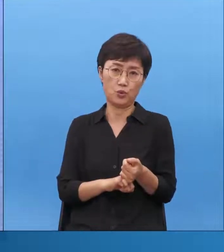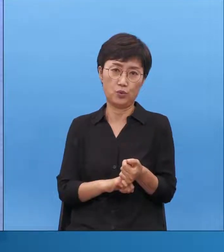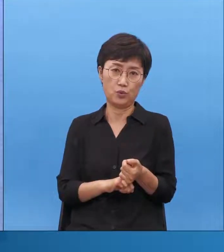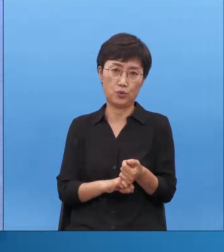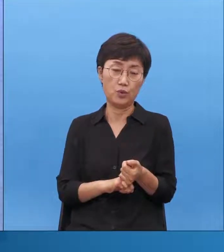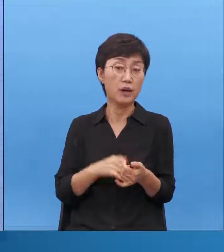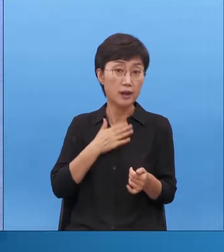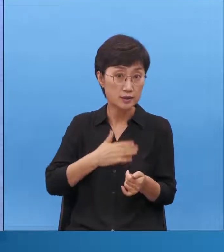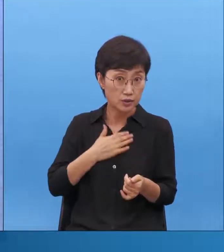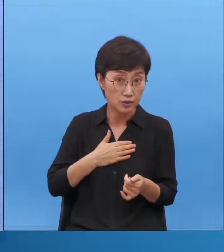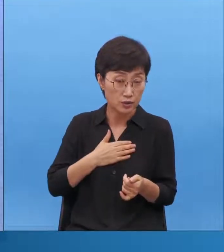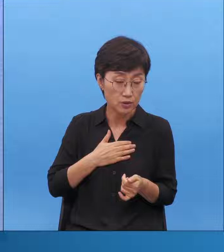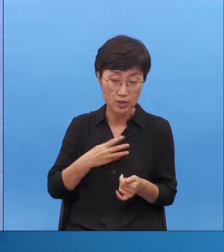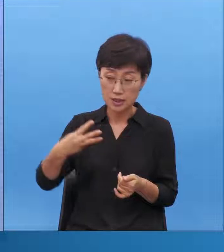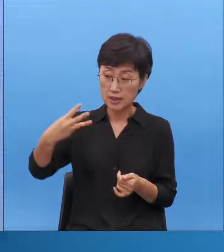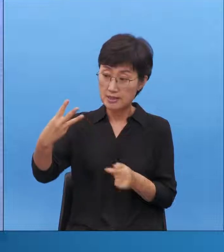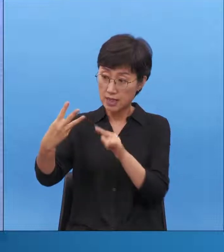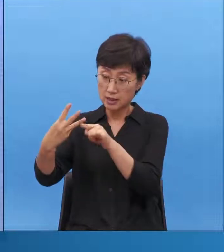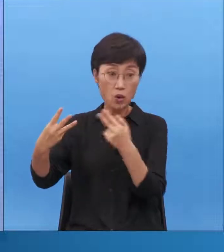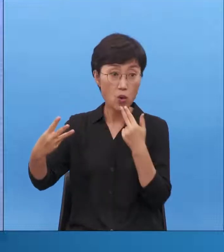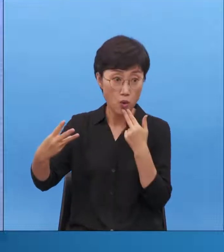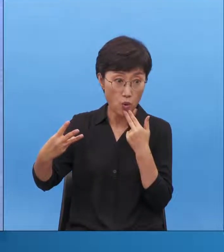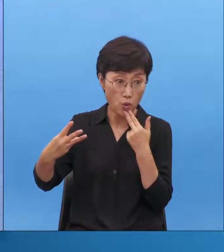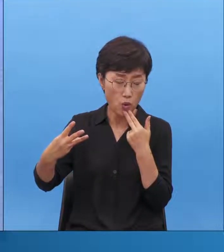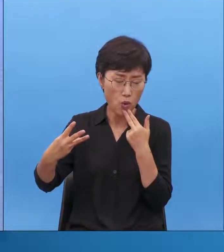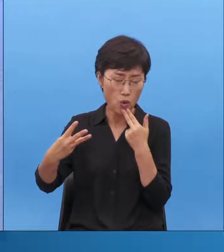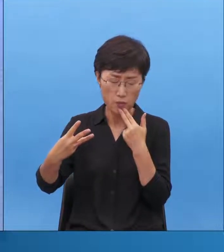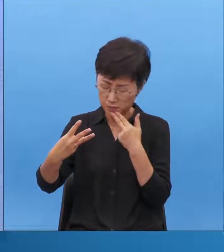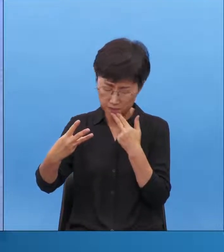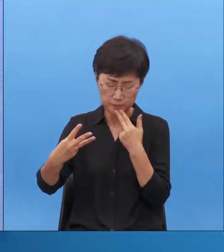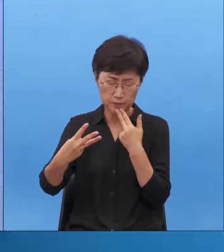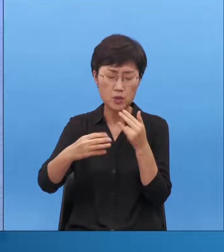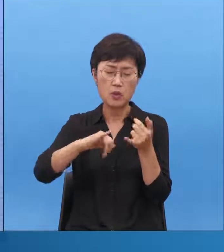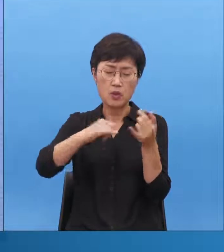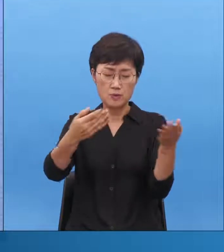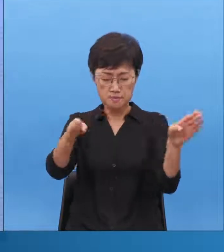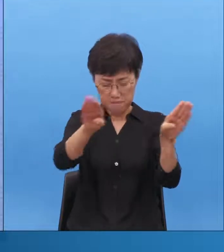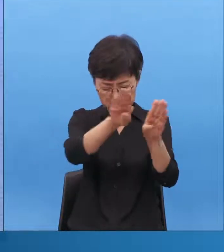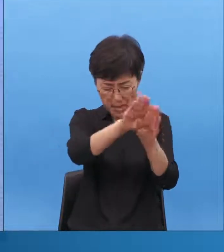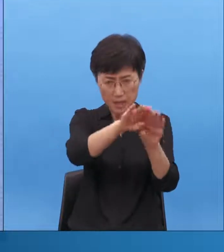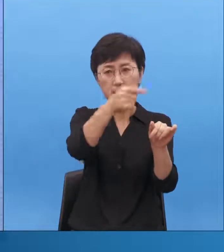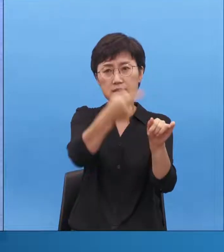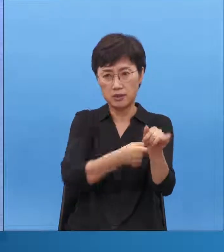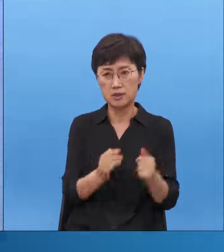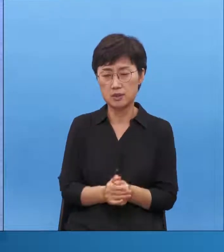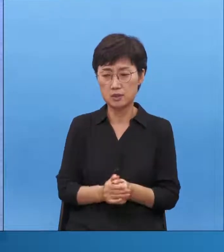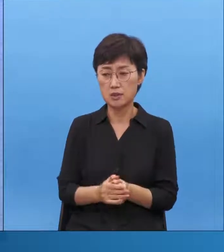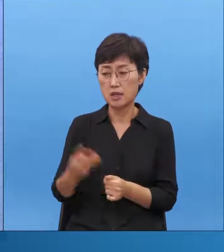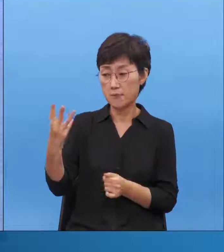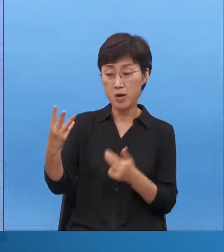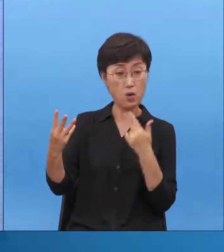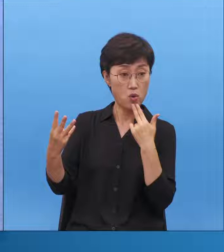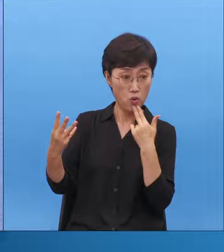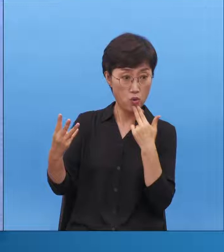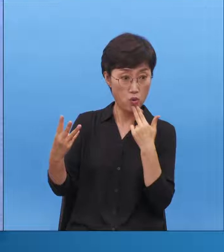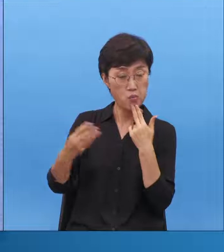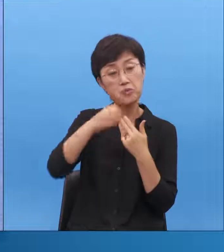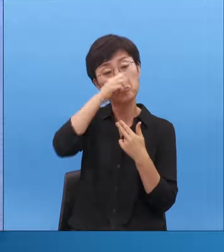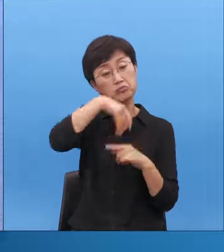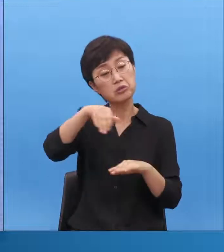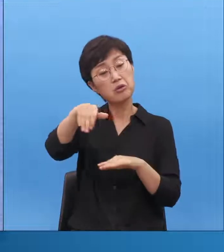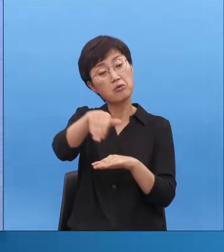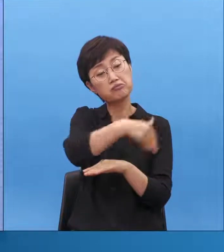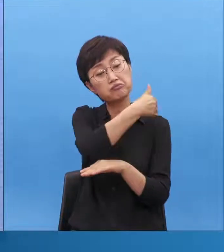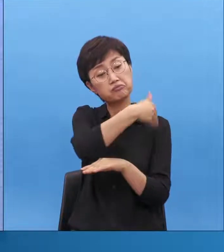church. 반드시 문 닫습니다. They will absolutely 하나님이 close 문 down. 닫게 하십니다. And God will close them 세 down. 가지 뜰이 없는 교회를 다니는 것은 망하기 위해서